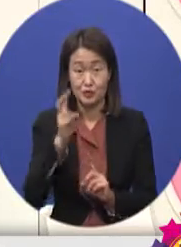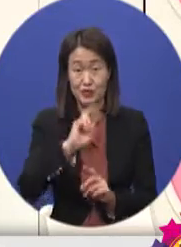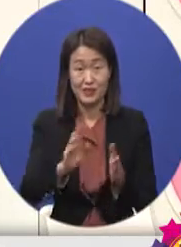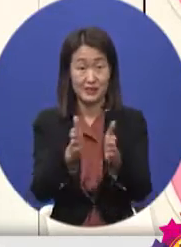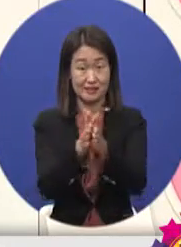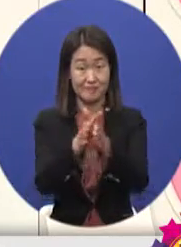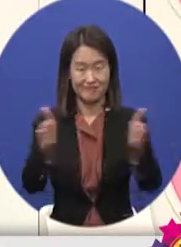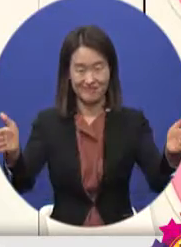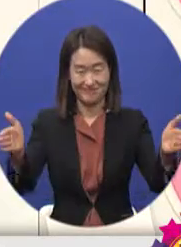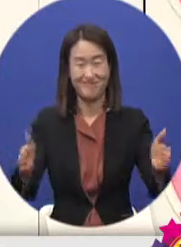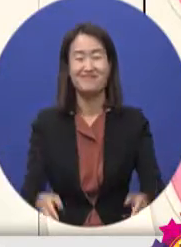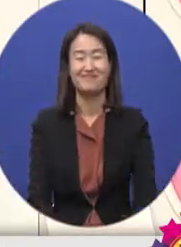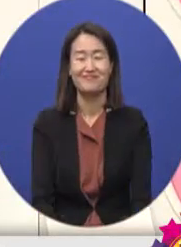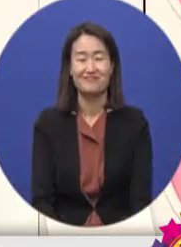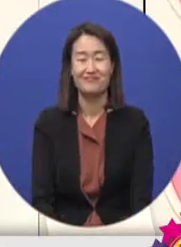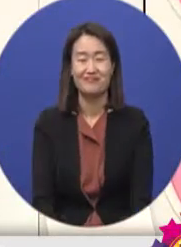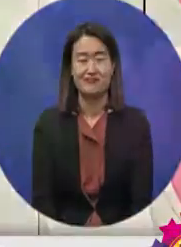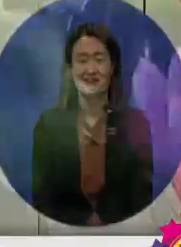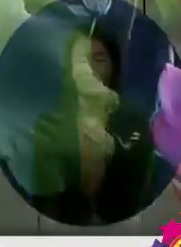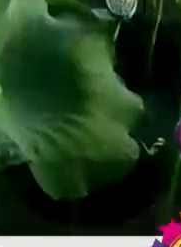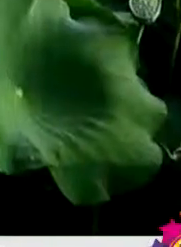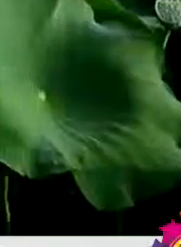부릅니다. 남행열차.